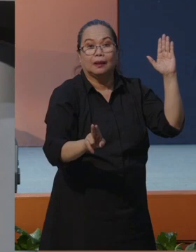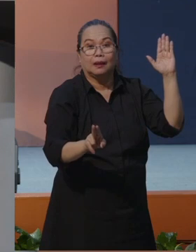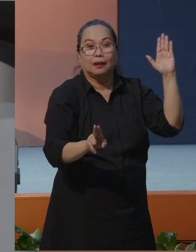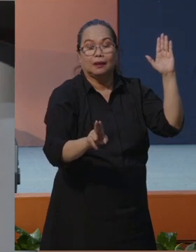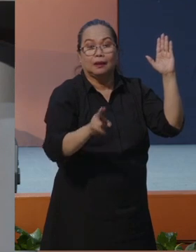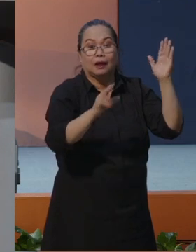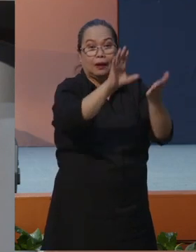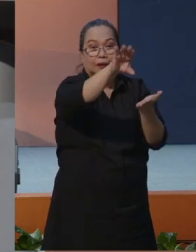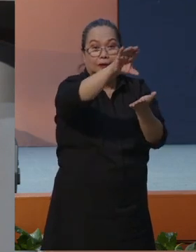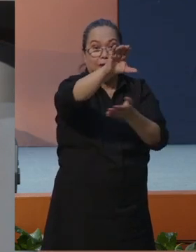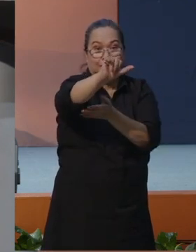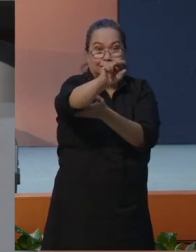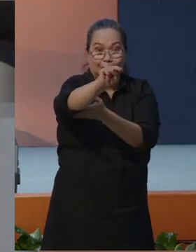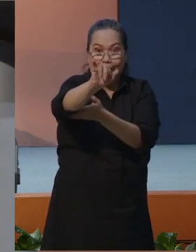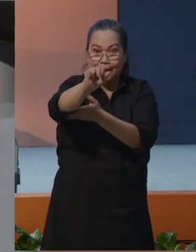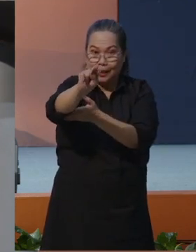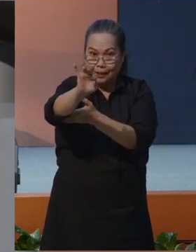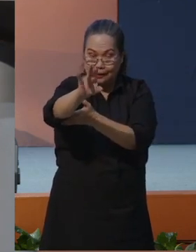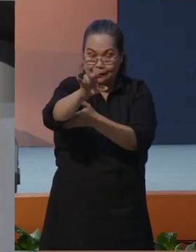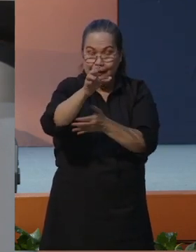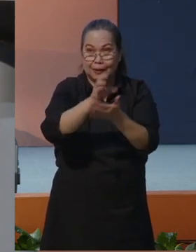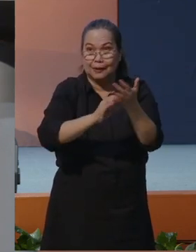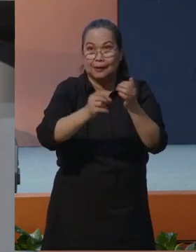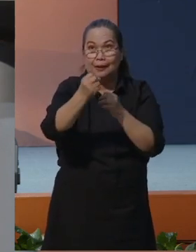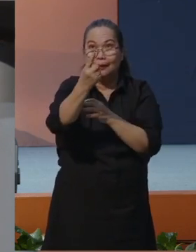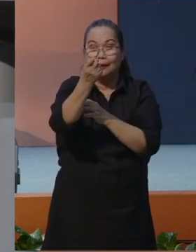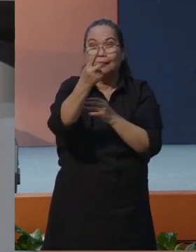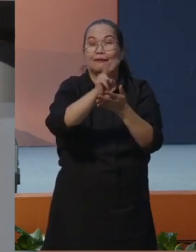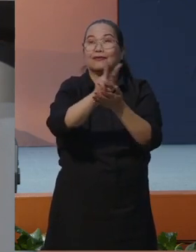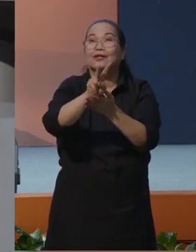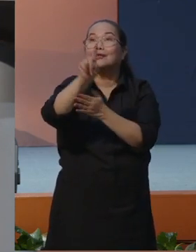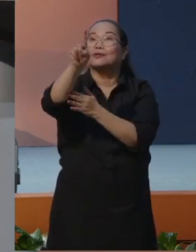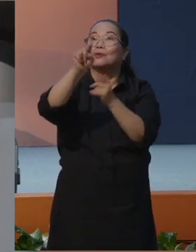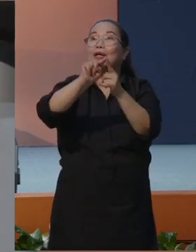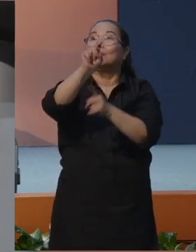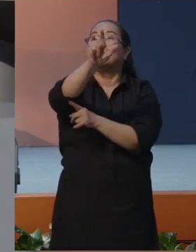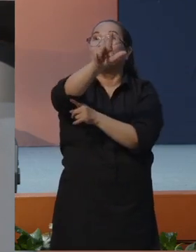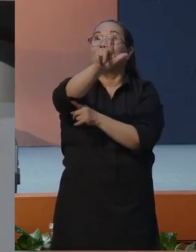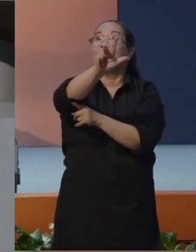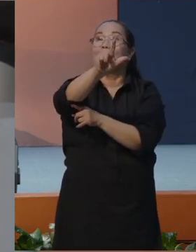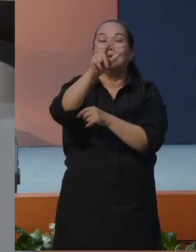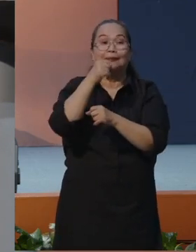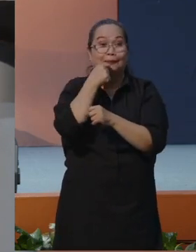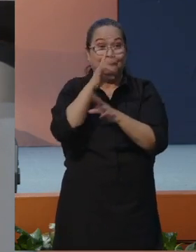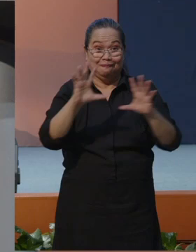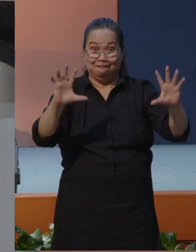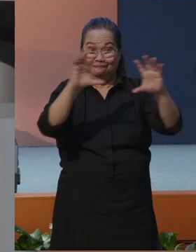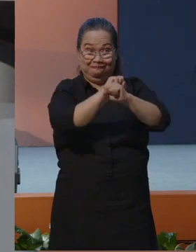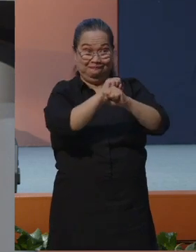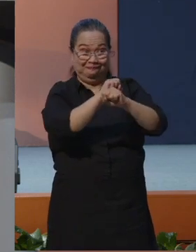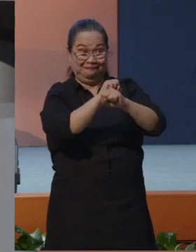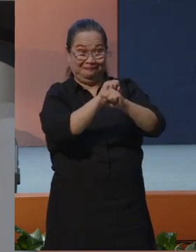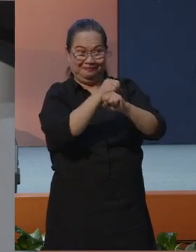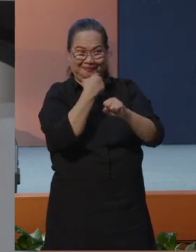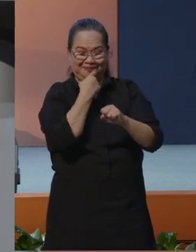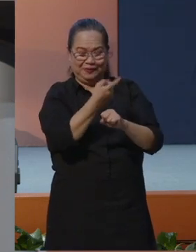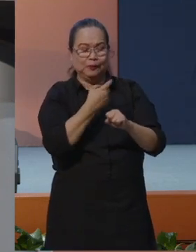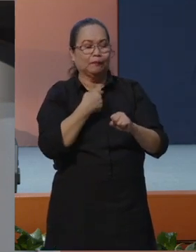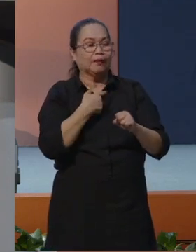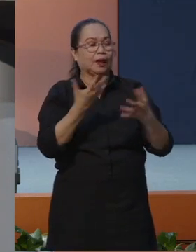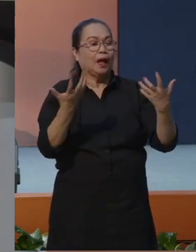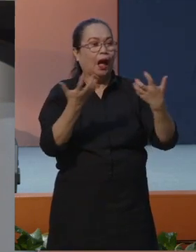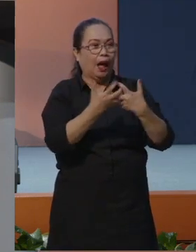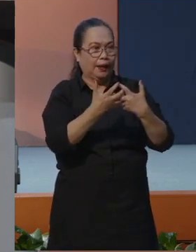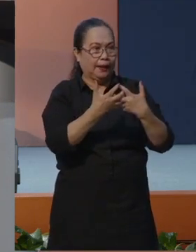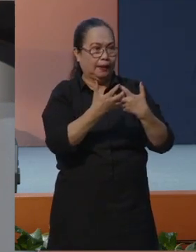north. Nasa chapter 11 po yun, verses 1 to 23. Ito po ang summary. Muling nagkaisa